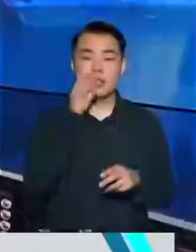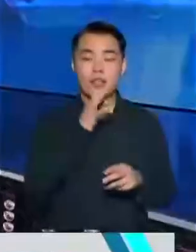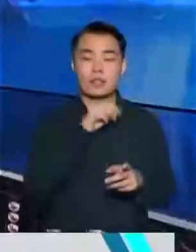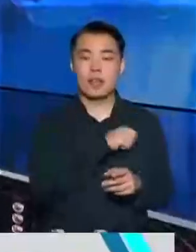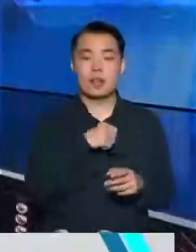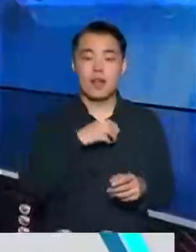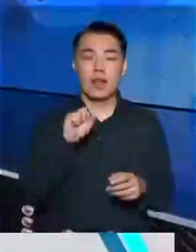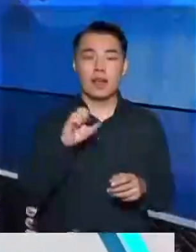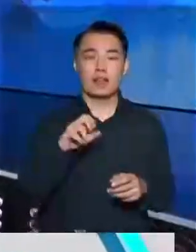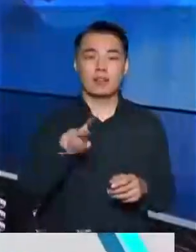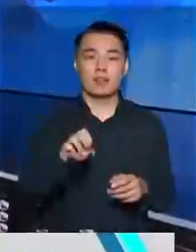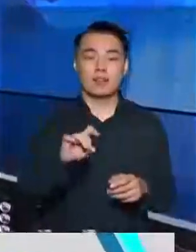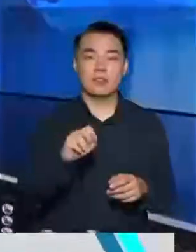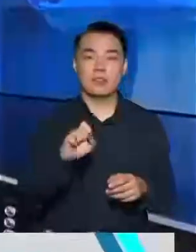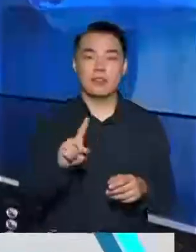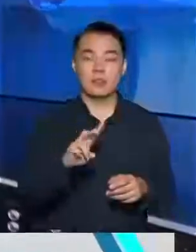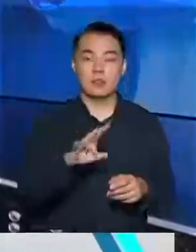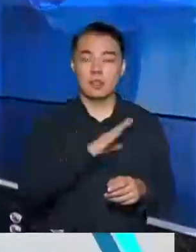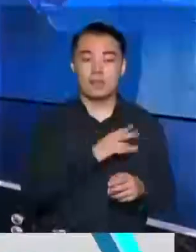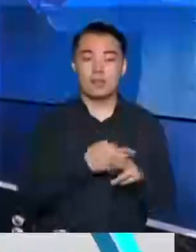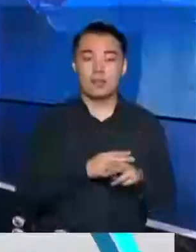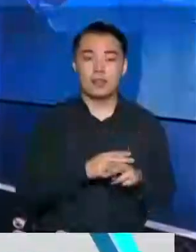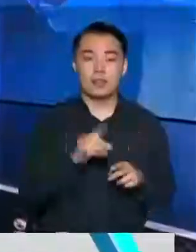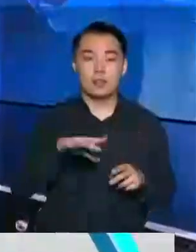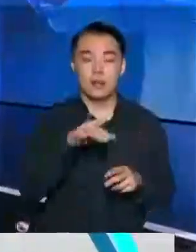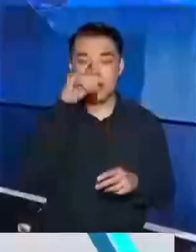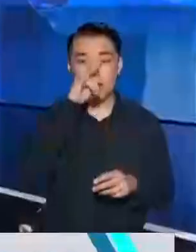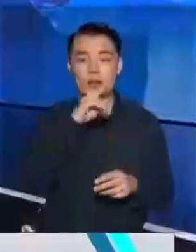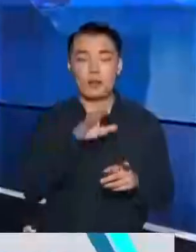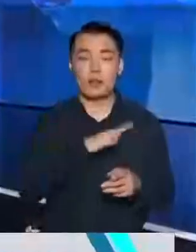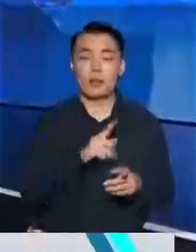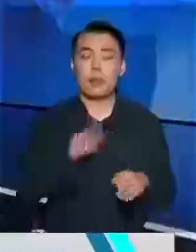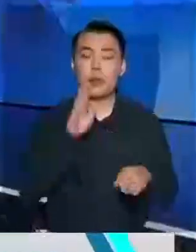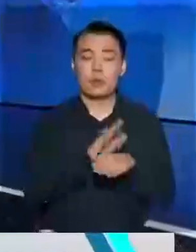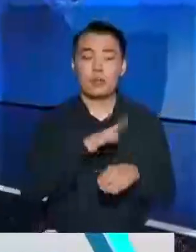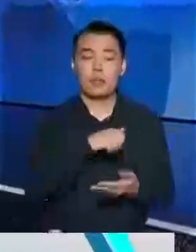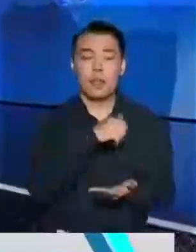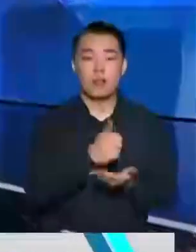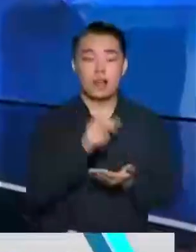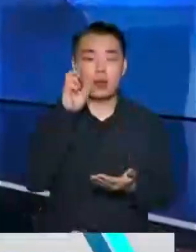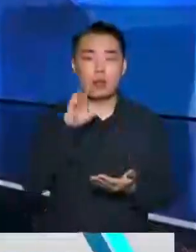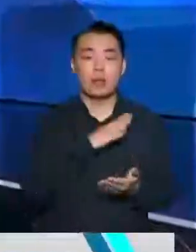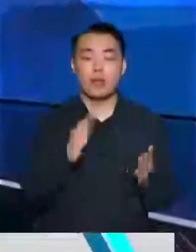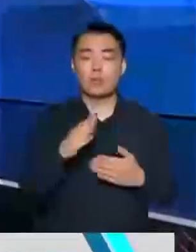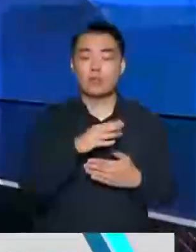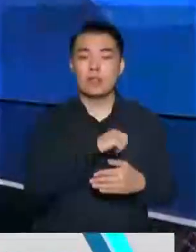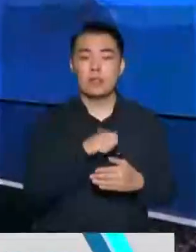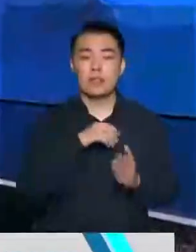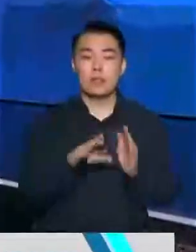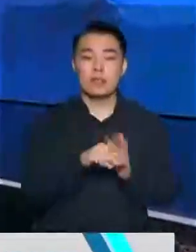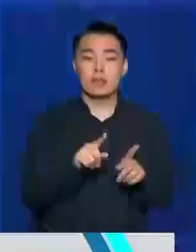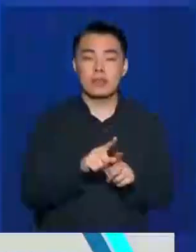компании AstraZeneca в Республике Казахстан. Вы знаете, было поручение главы государства в рамках предвыборной